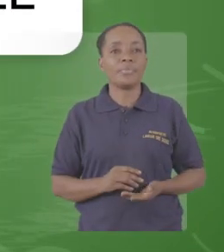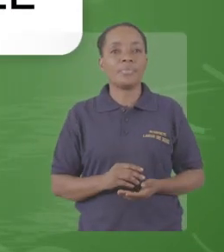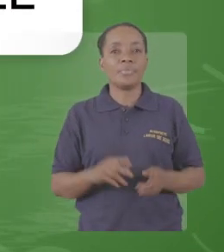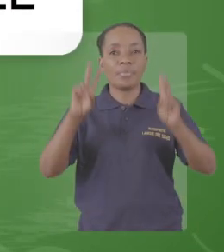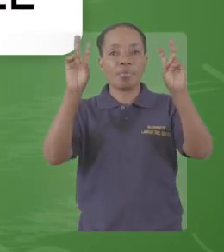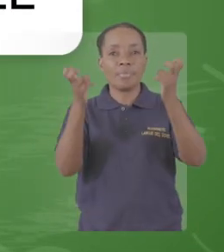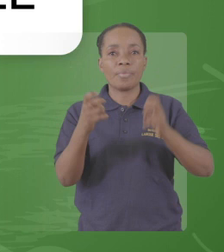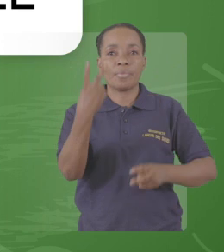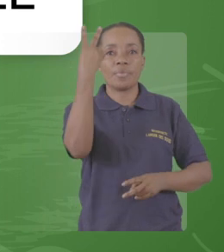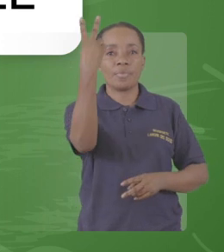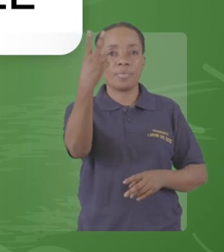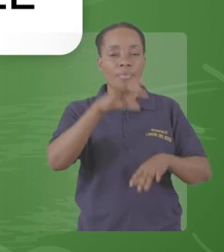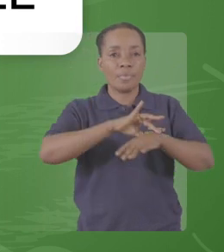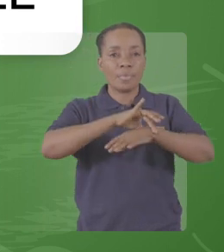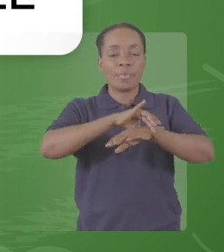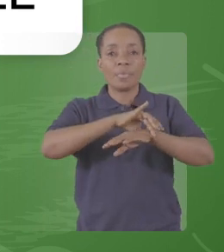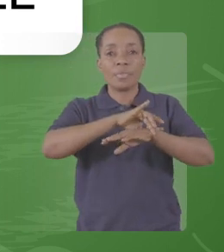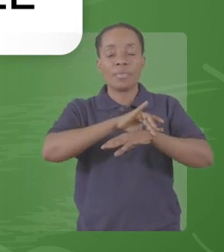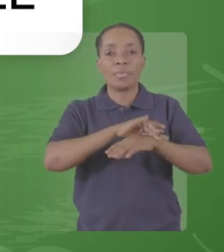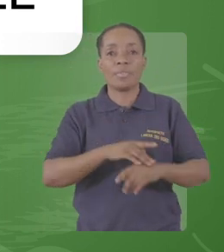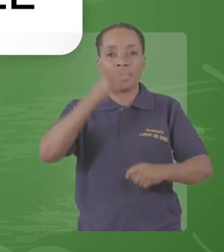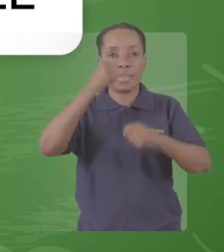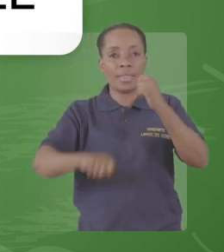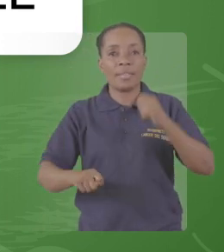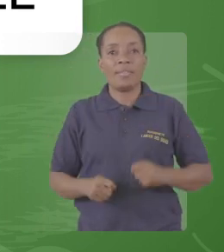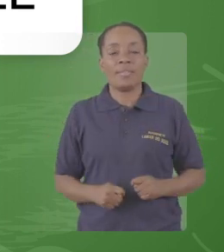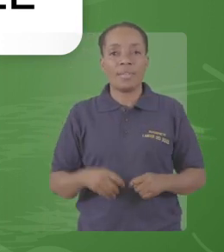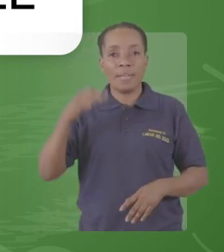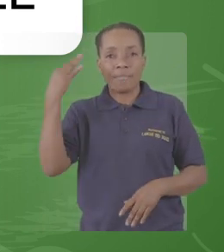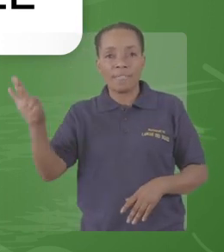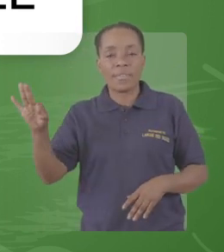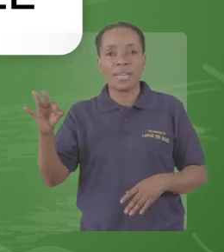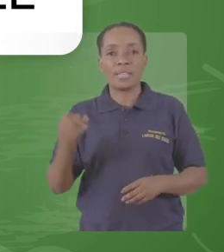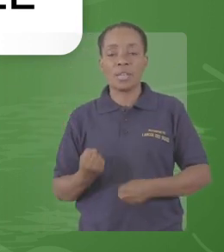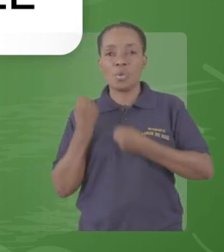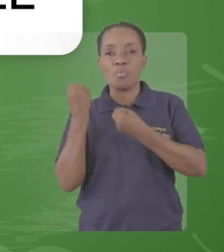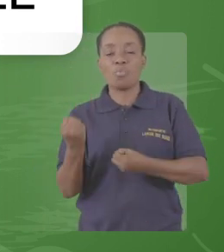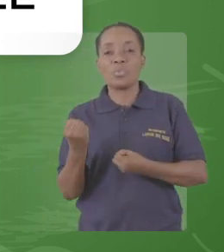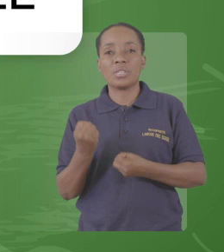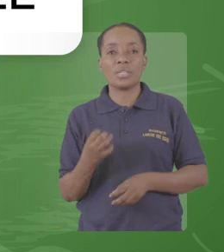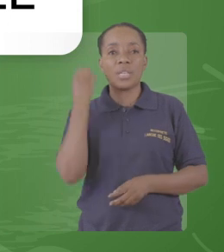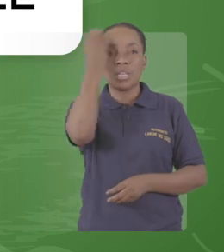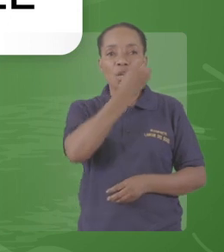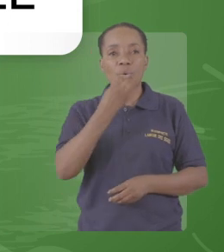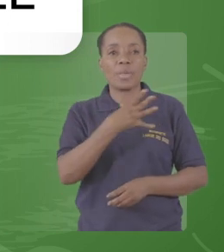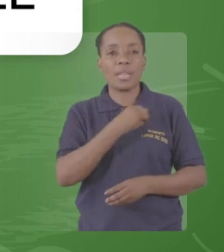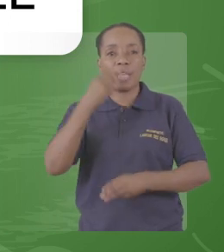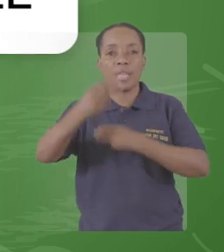le thème 2, géographie terminale, la France, une puissance européenne et